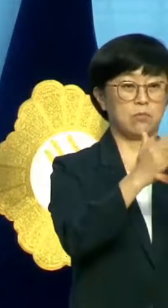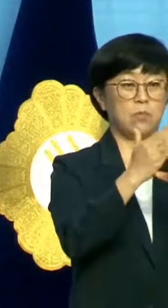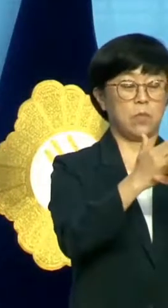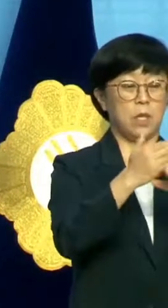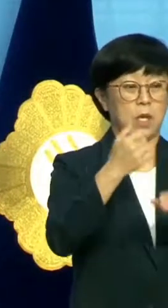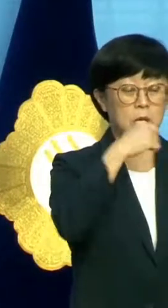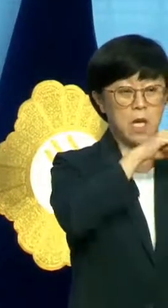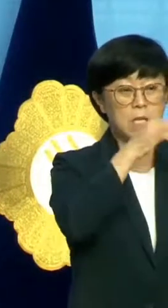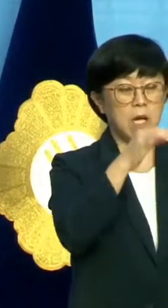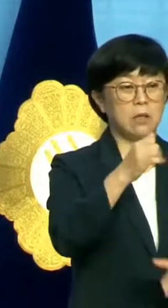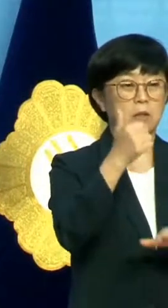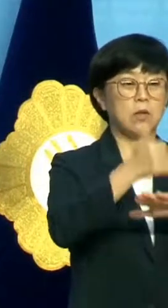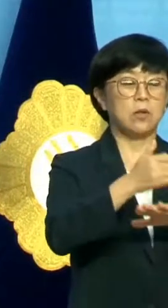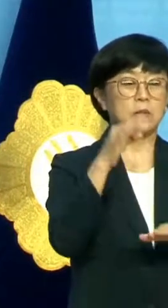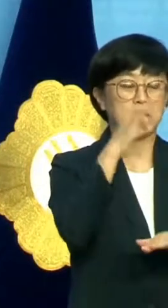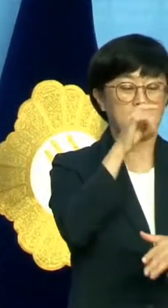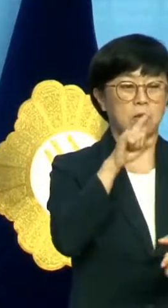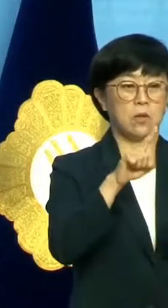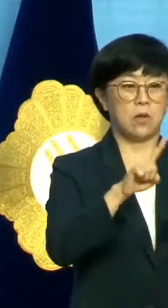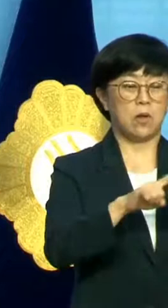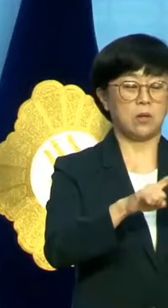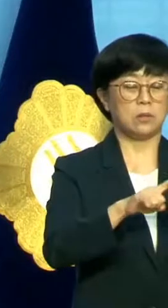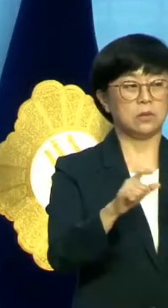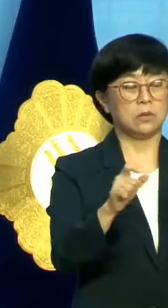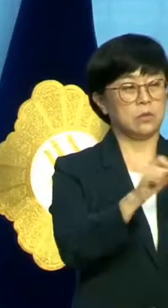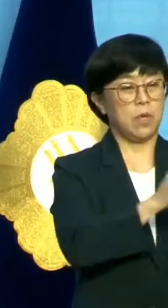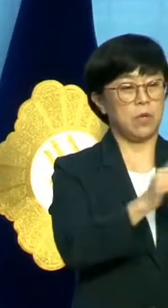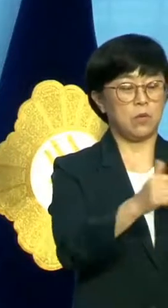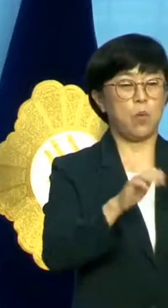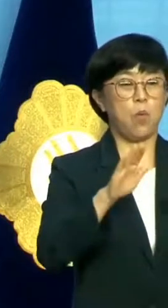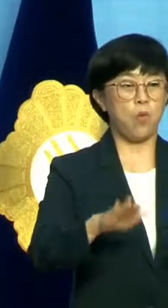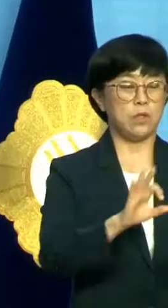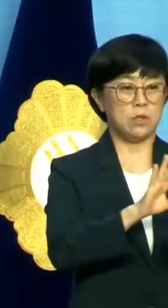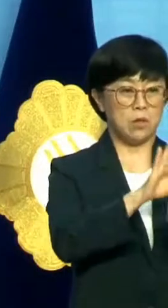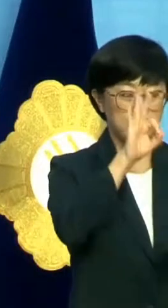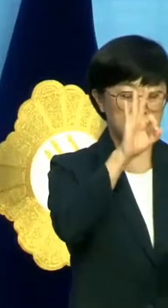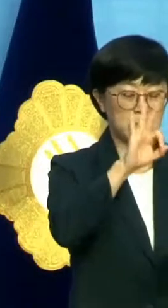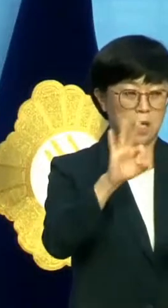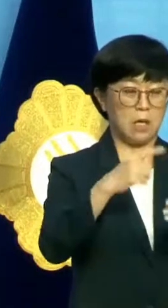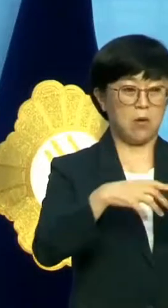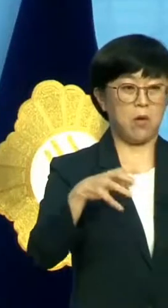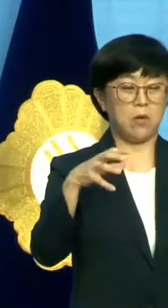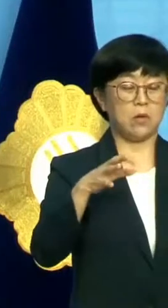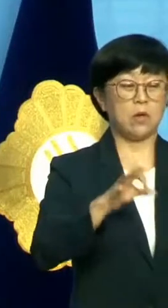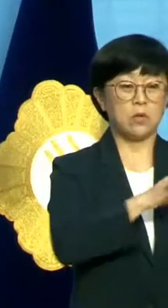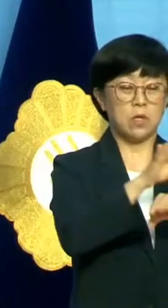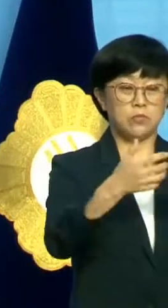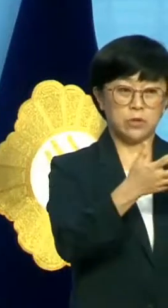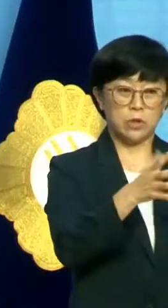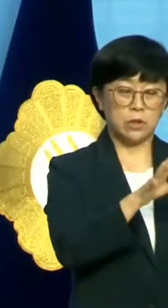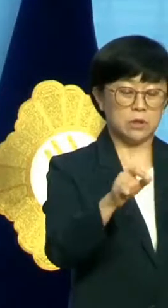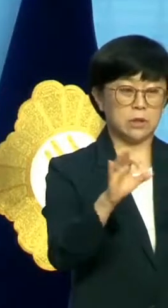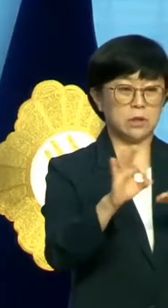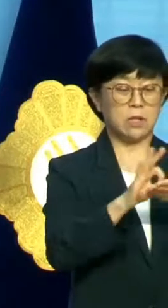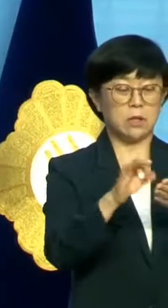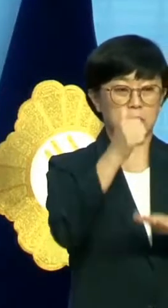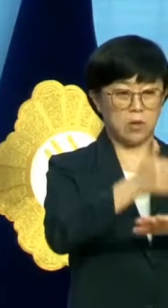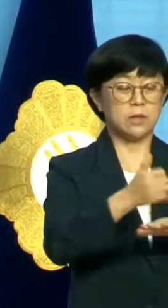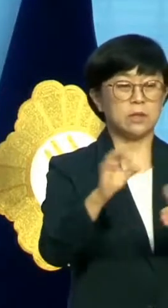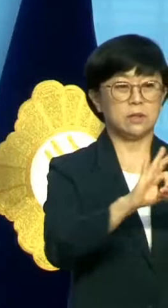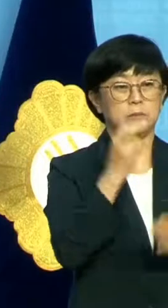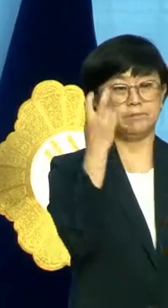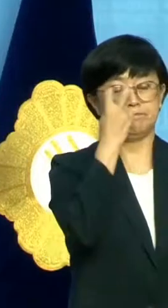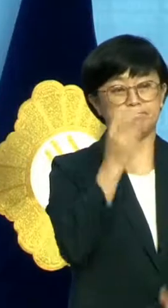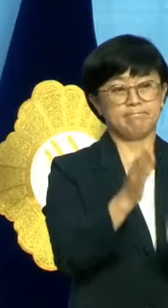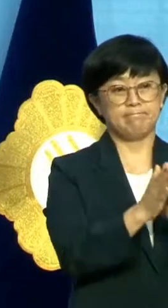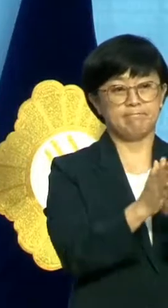예산결산특별위원회 는 오늘 10시 경제부처 종합정책질의에서 시작으로 결산 심사에 돌입하였습니다